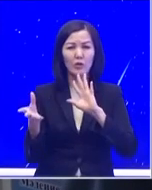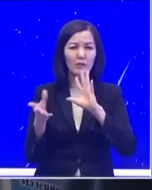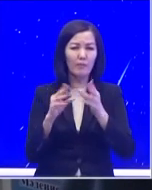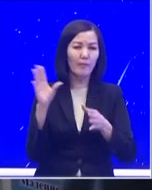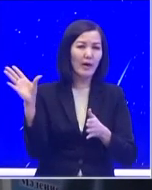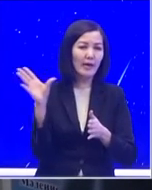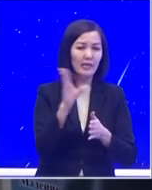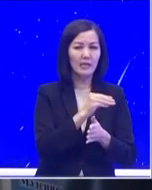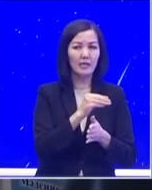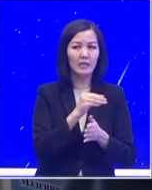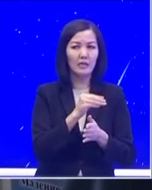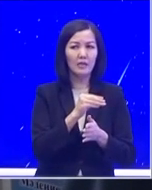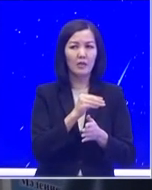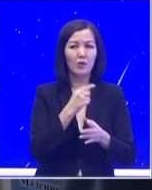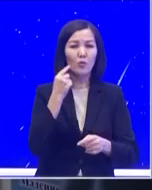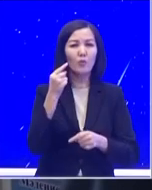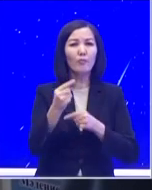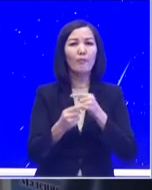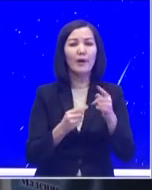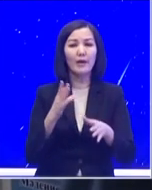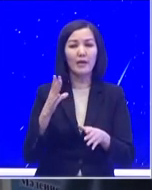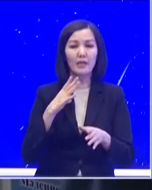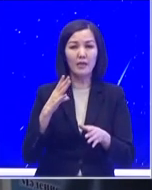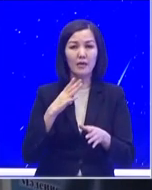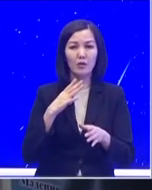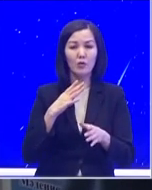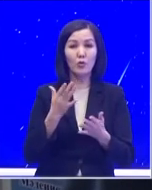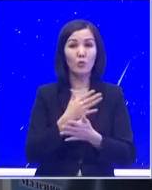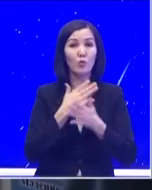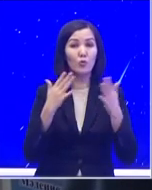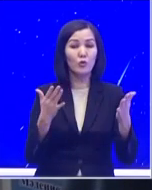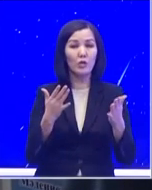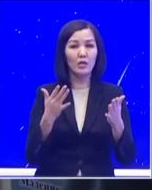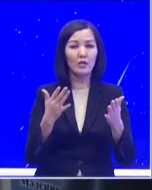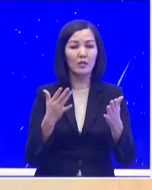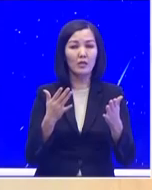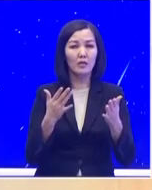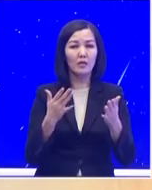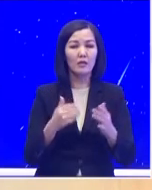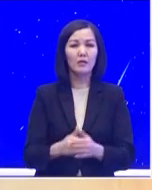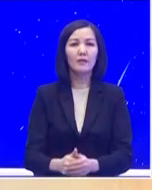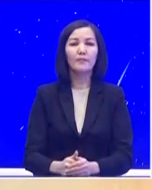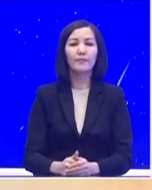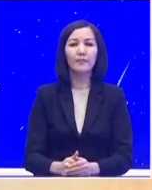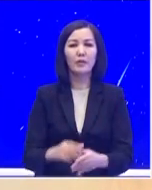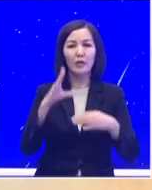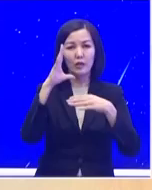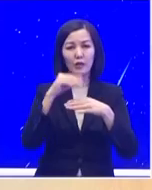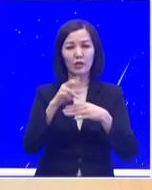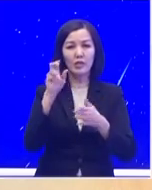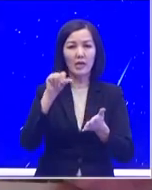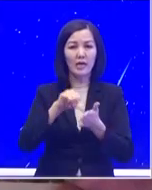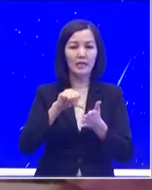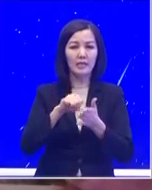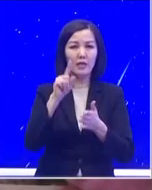барлығымызға таусылмас мирас, таусылмас үлкен моральдық потенциал. Әдеби кешке келген қонақтар